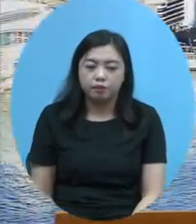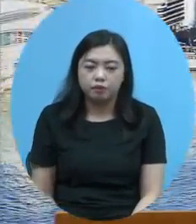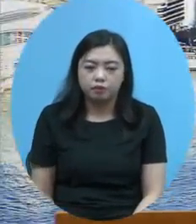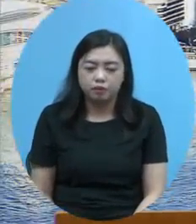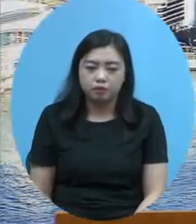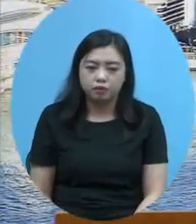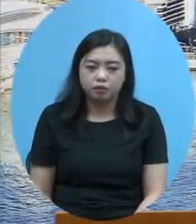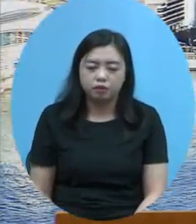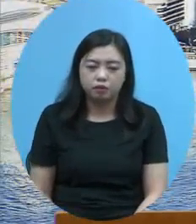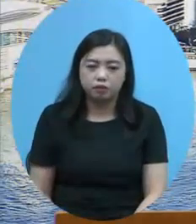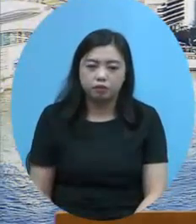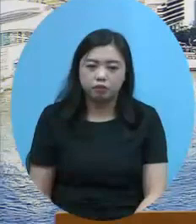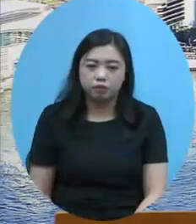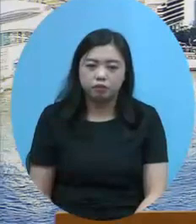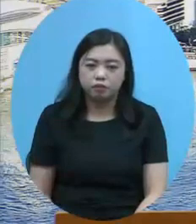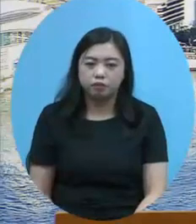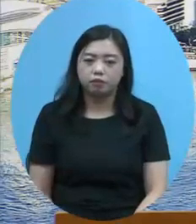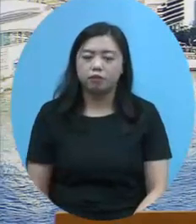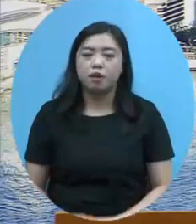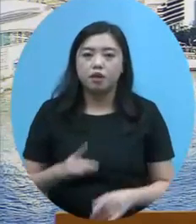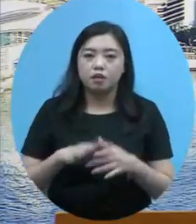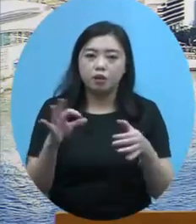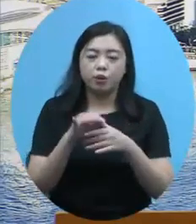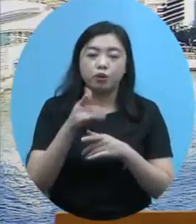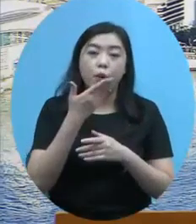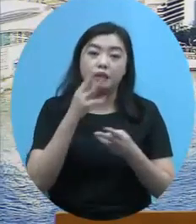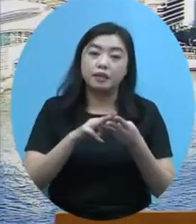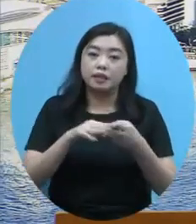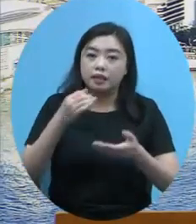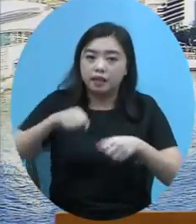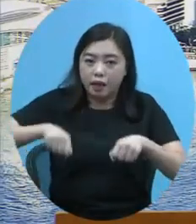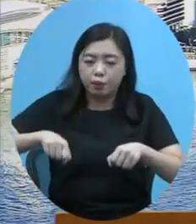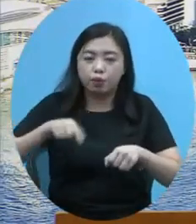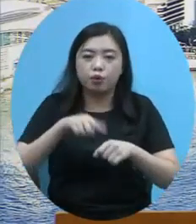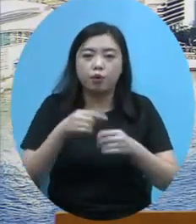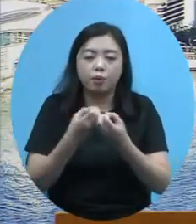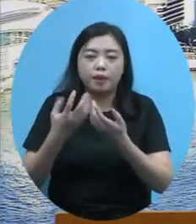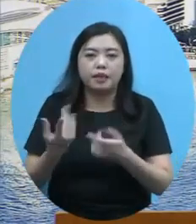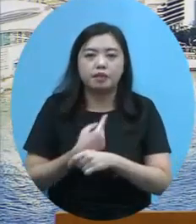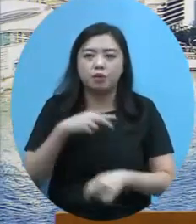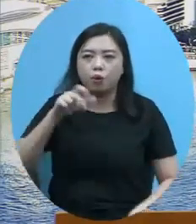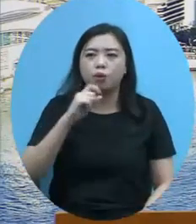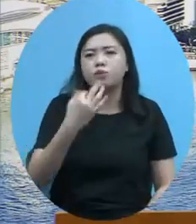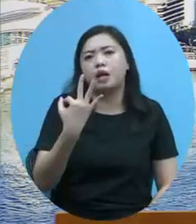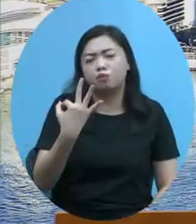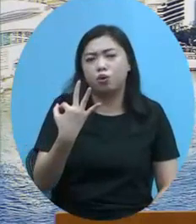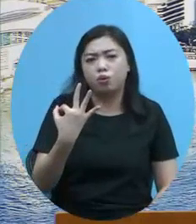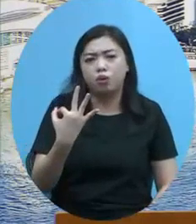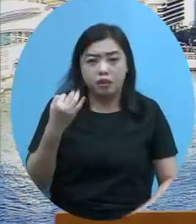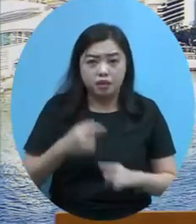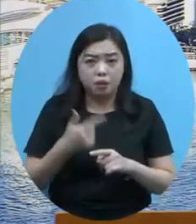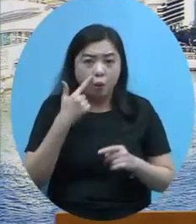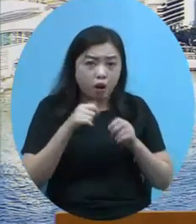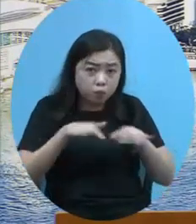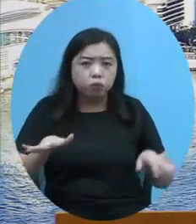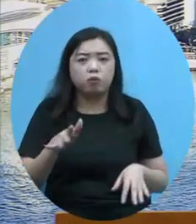第一就係關於何文田地盤嗰個情況啦。咁我哋暫時都揾到3宗個案啫，都唔係話真係一個大嘅爆